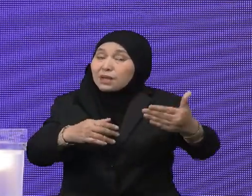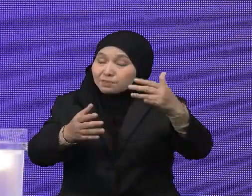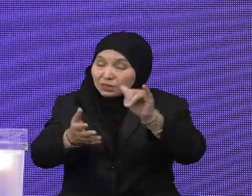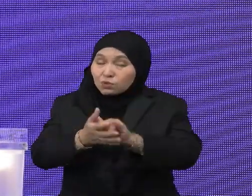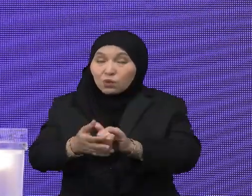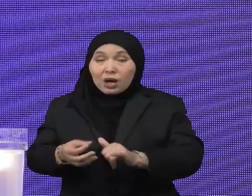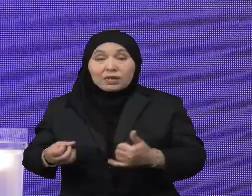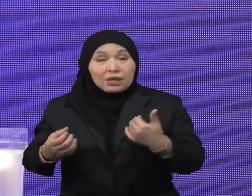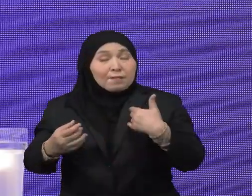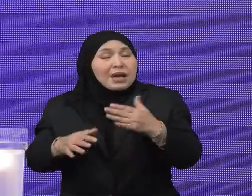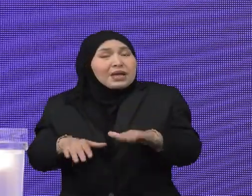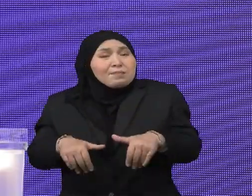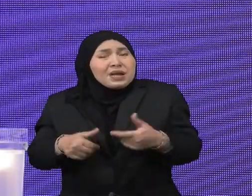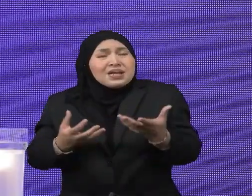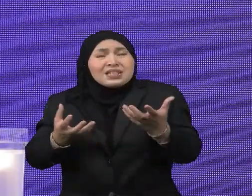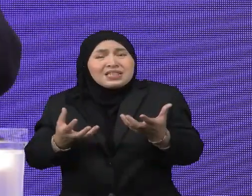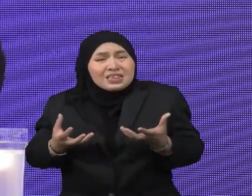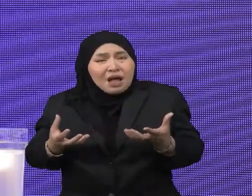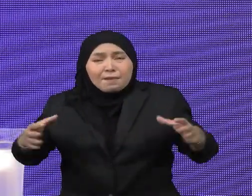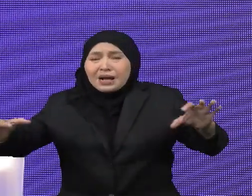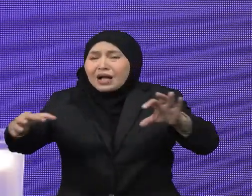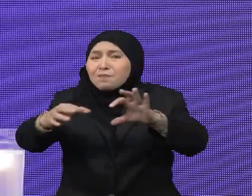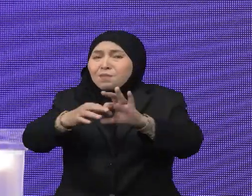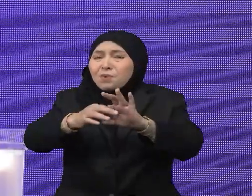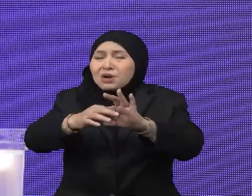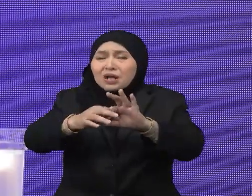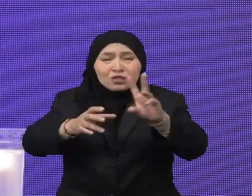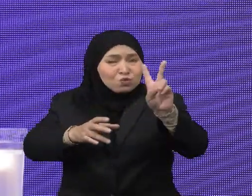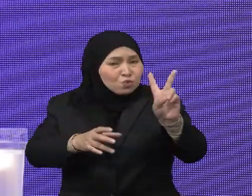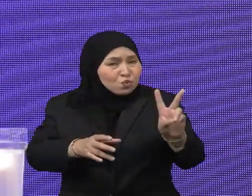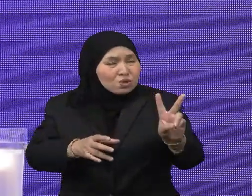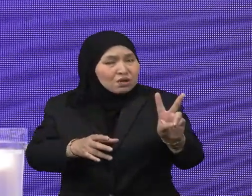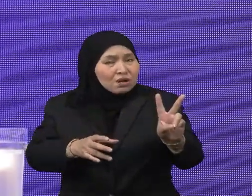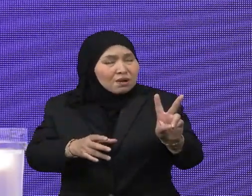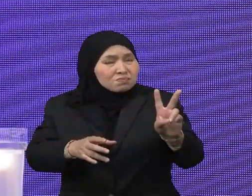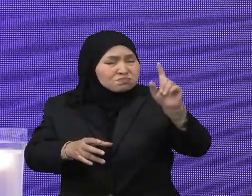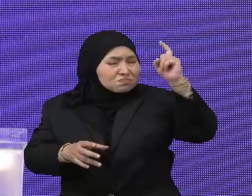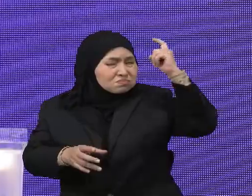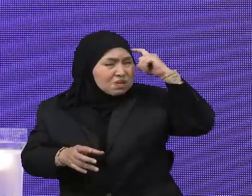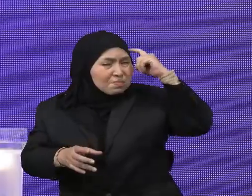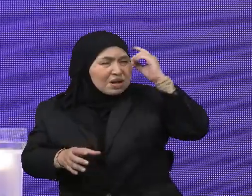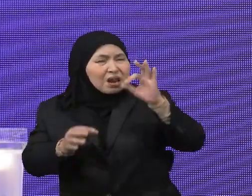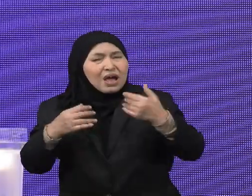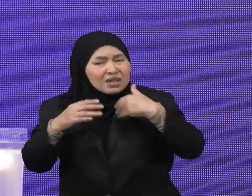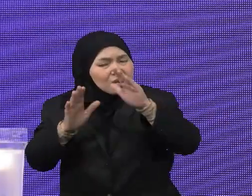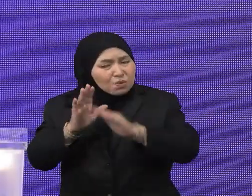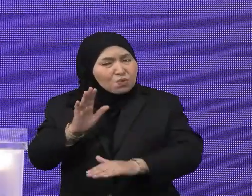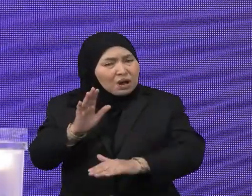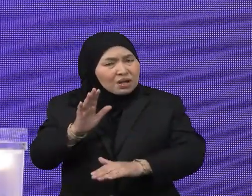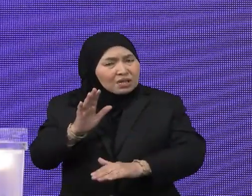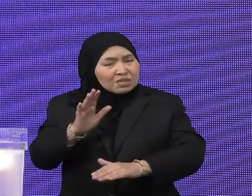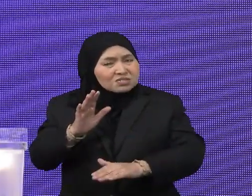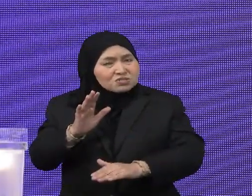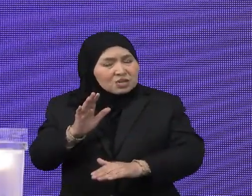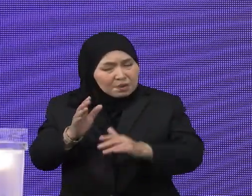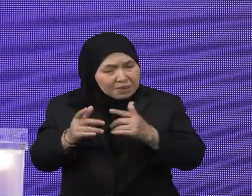lillah ya bagaimana nah menggabungkan dua ee perspektif bahwa kalau ada kekurangan dari